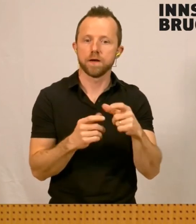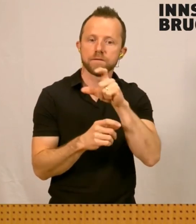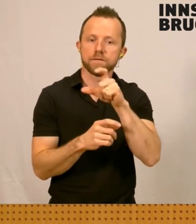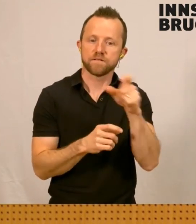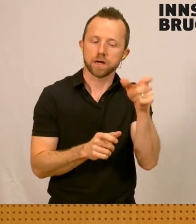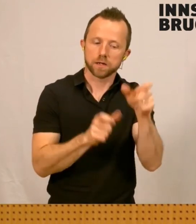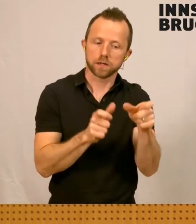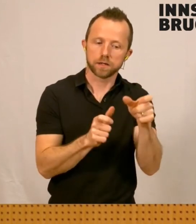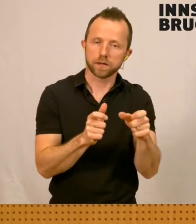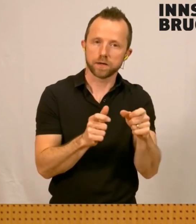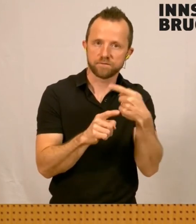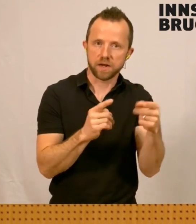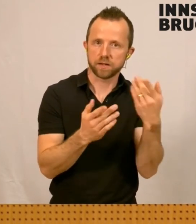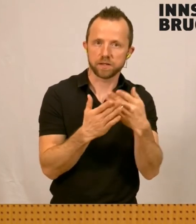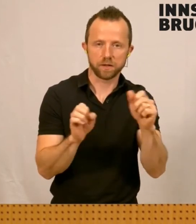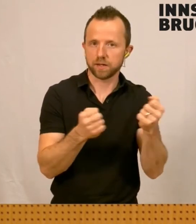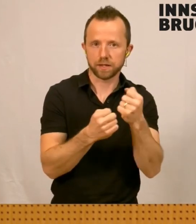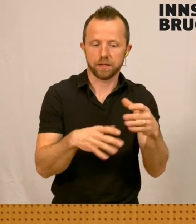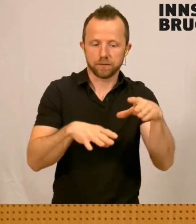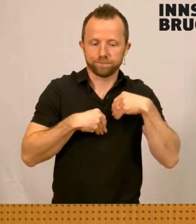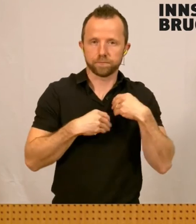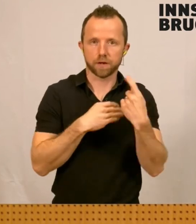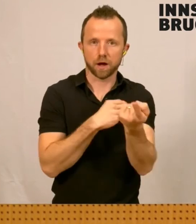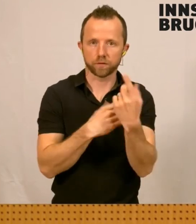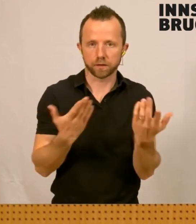gar nicht mehr nachkommen können.